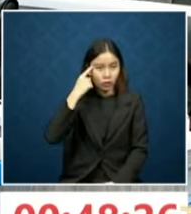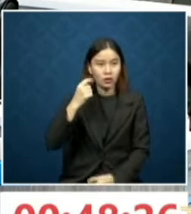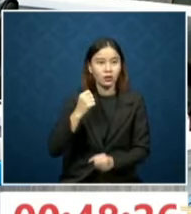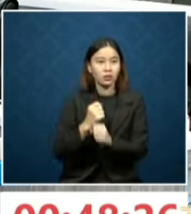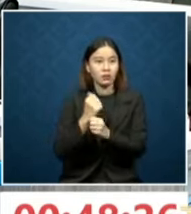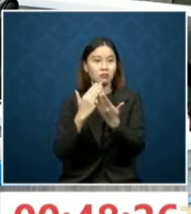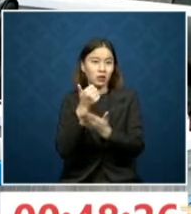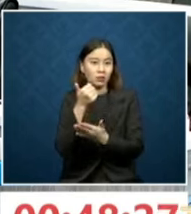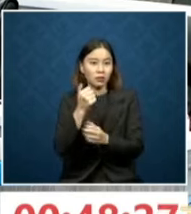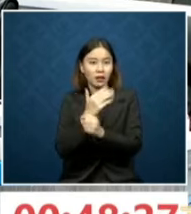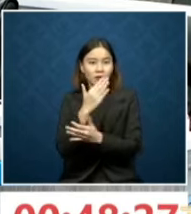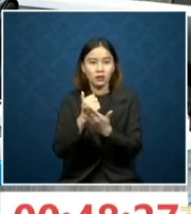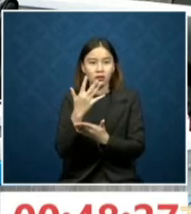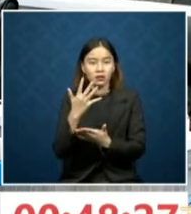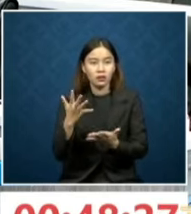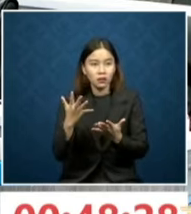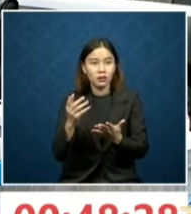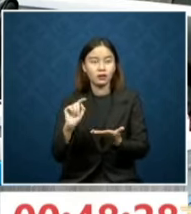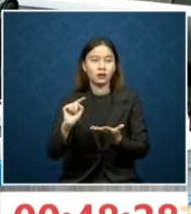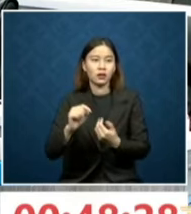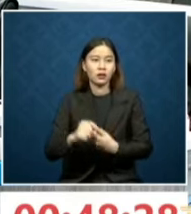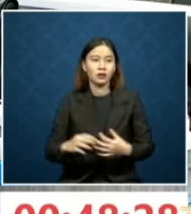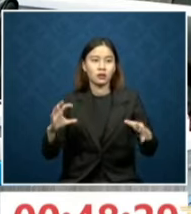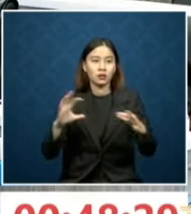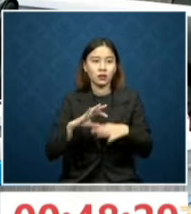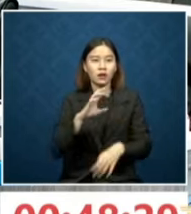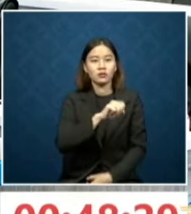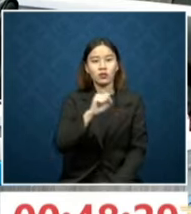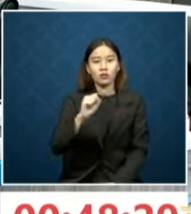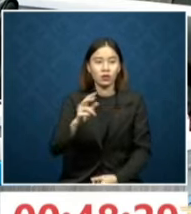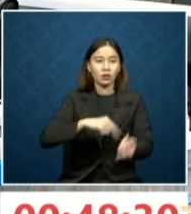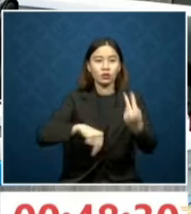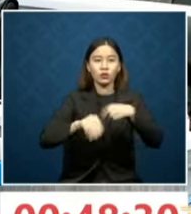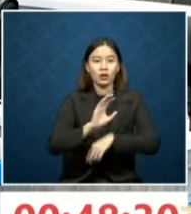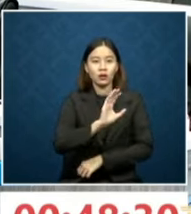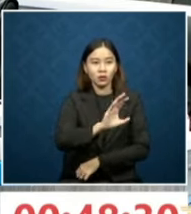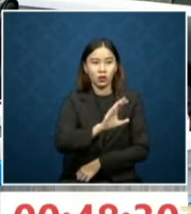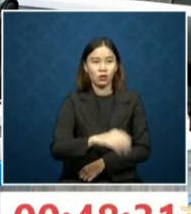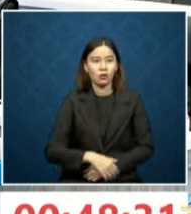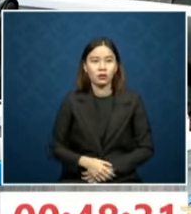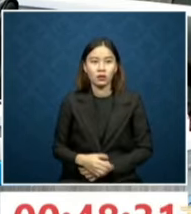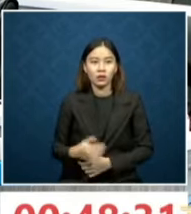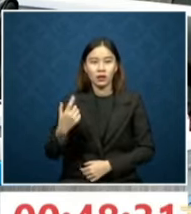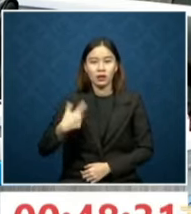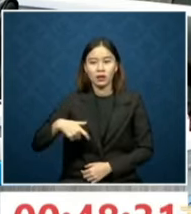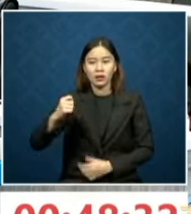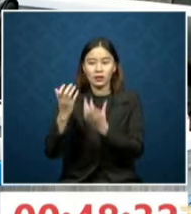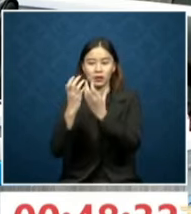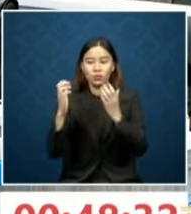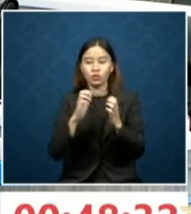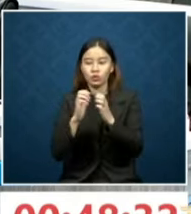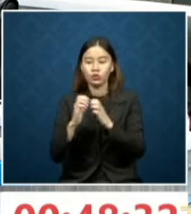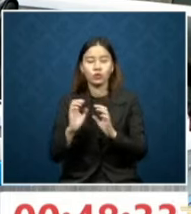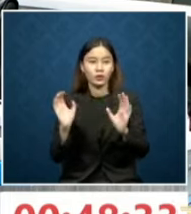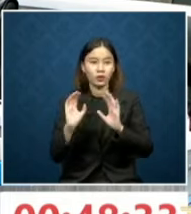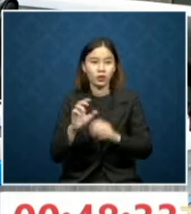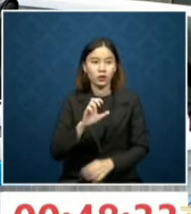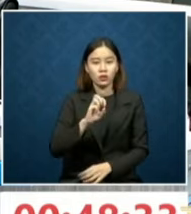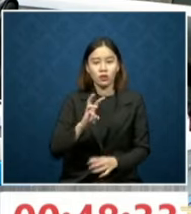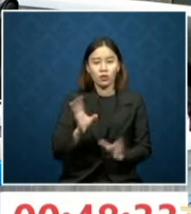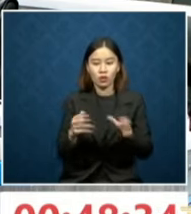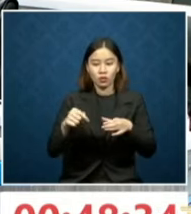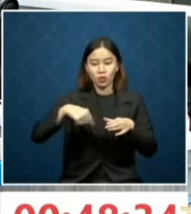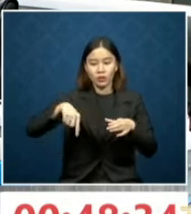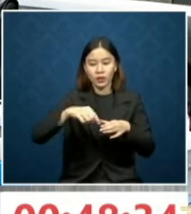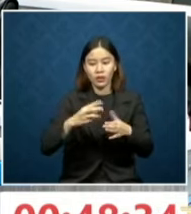ล่าให้เป็นเรื่องของสภาผู้แทนราษฎรไม่ต้องการให้ศาลรัฐธรรมนูญมายุ่งสว.ชุดนี้ก็จ